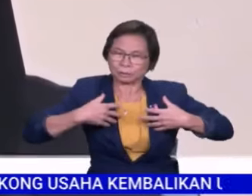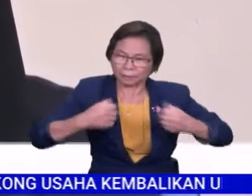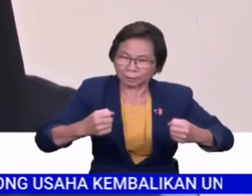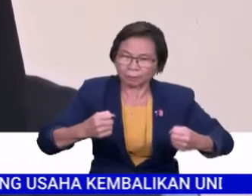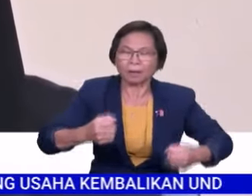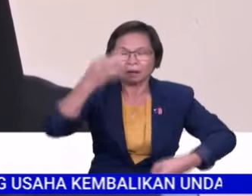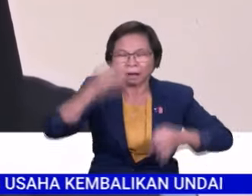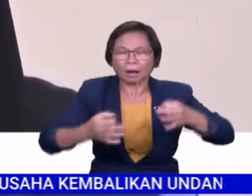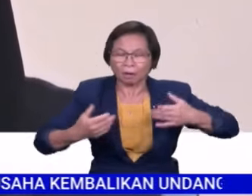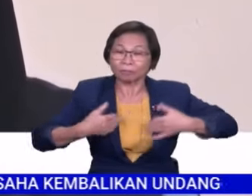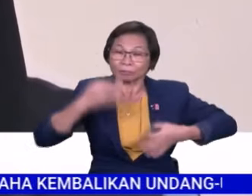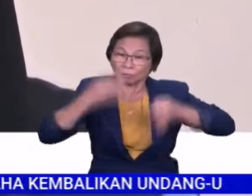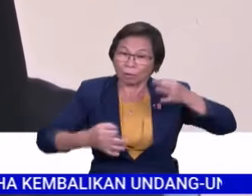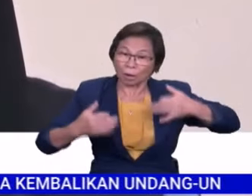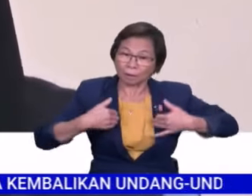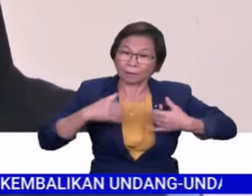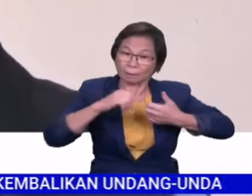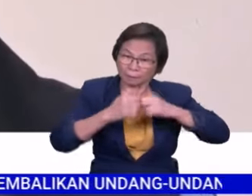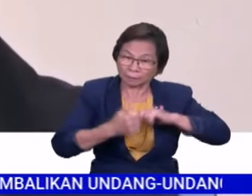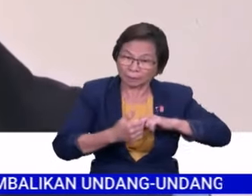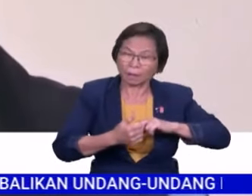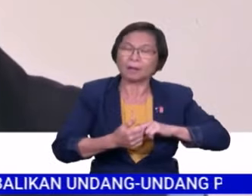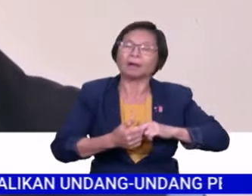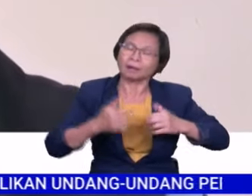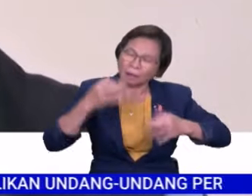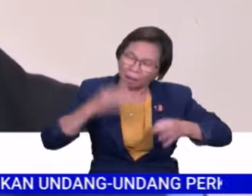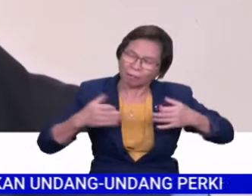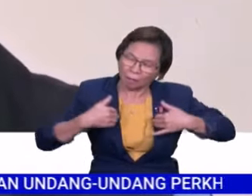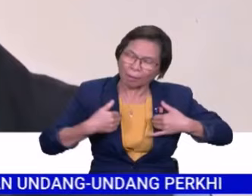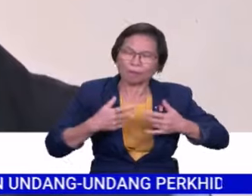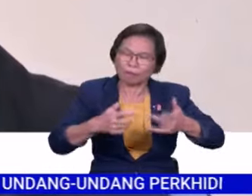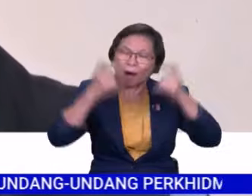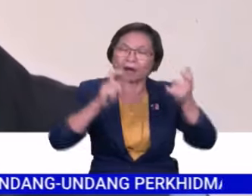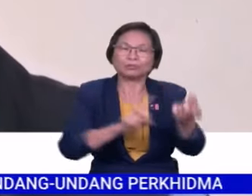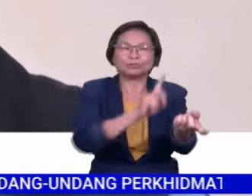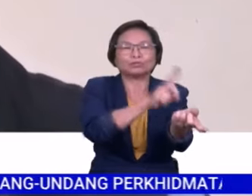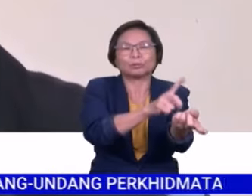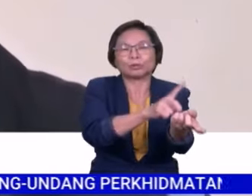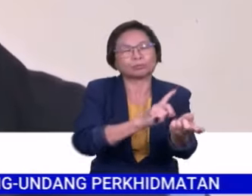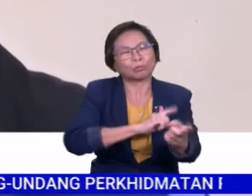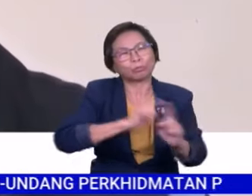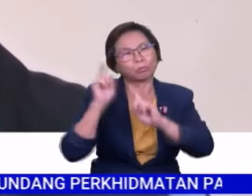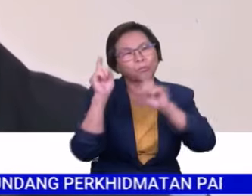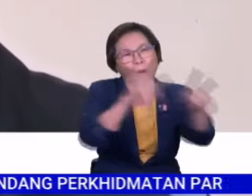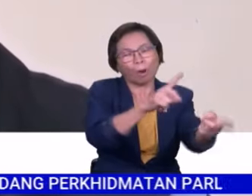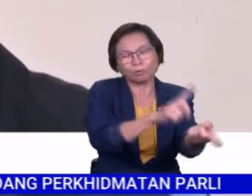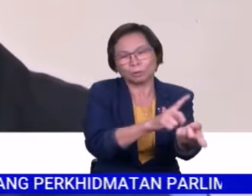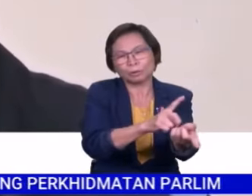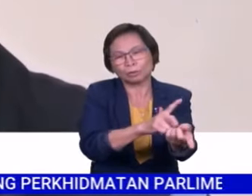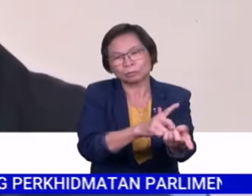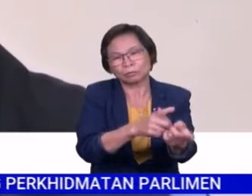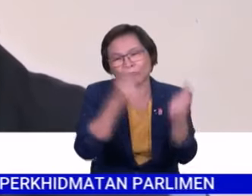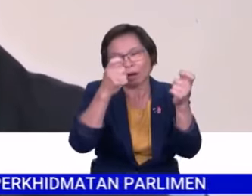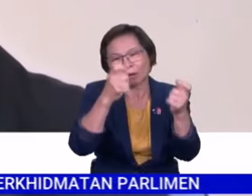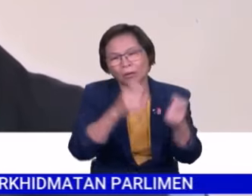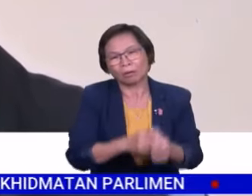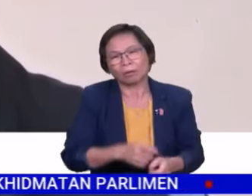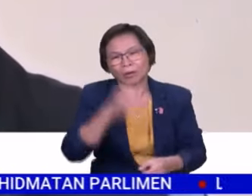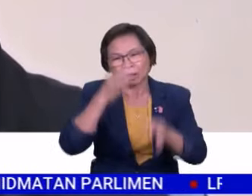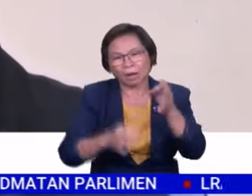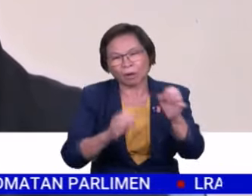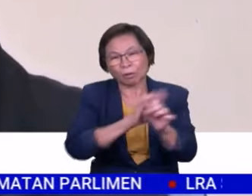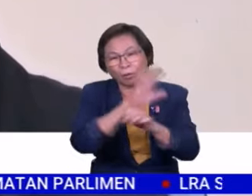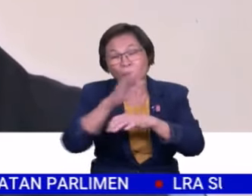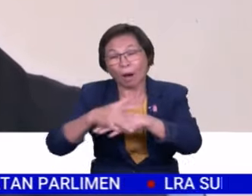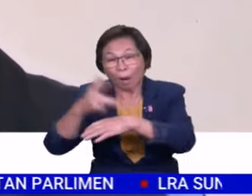anda mempunyai masalah dan sebagainya, sila dapatkan rawatan segera, terutama mereka yang mempunyai COVID yang